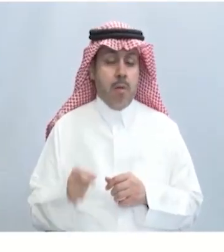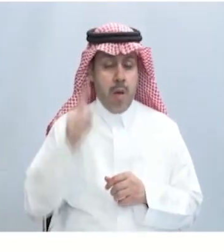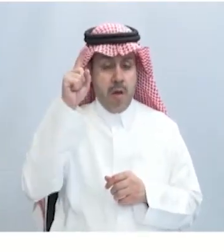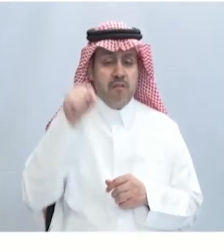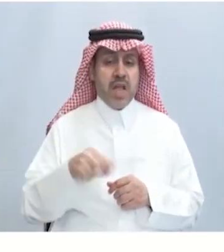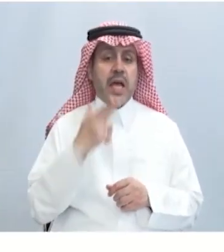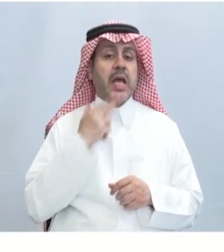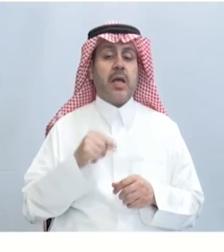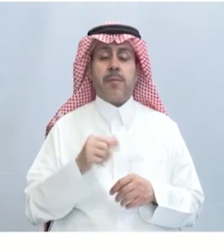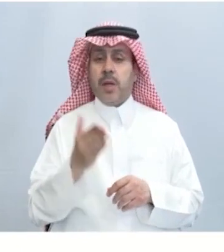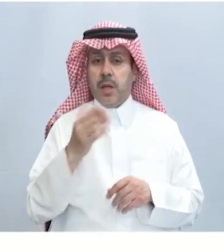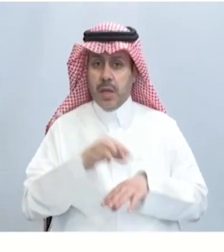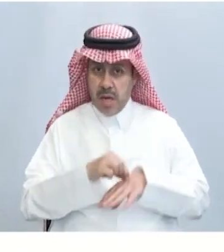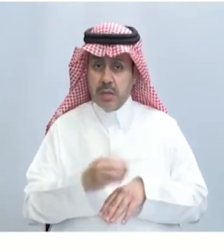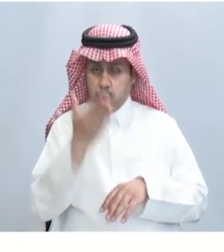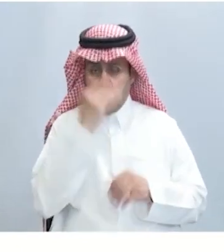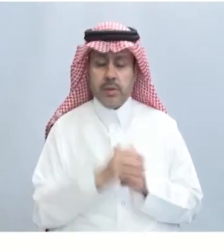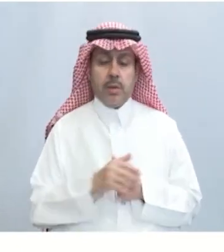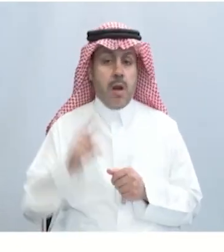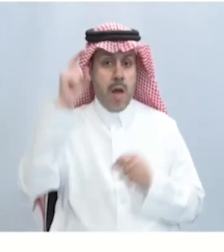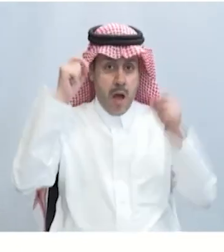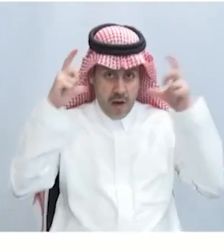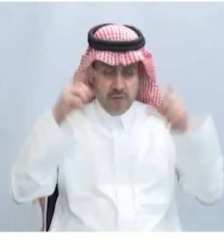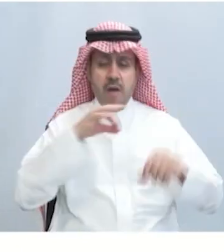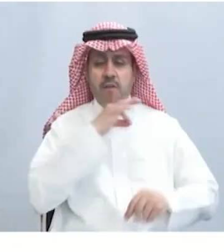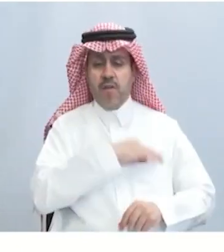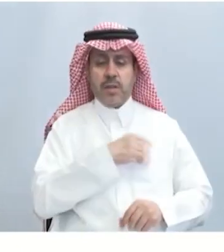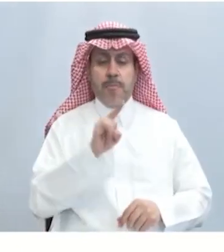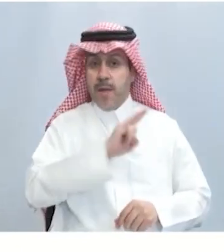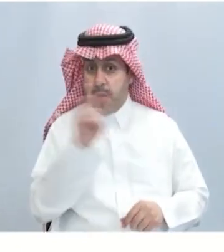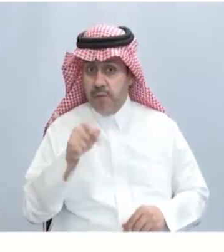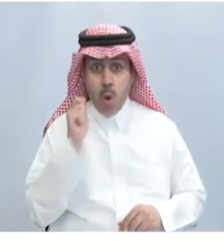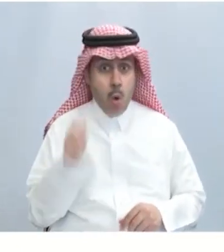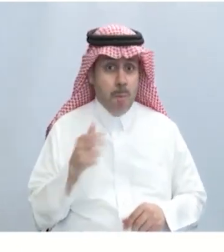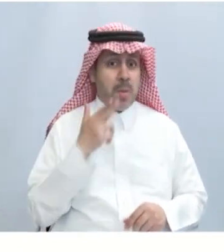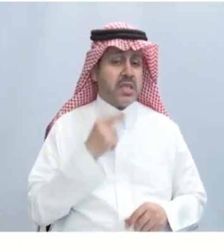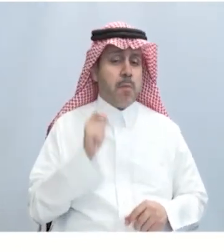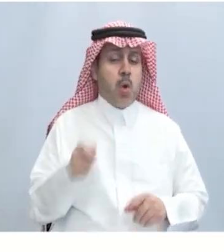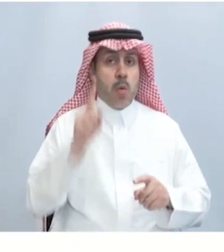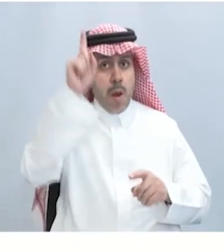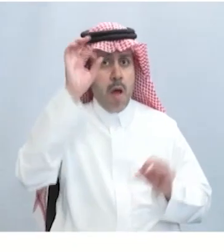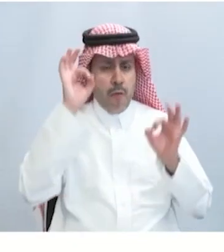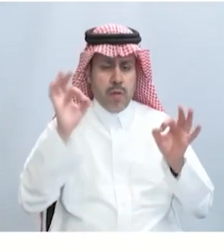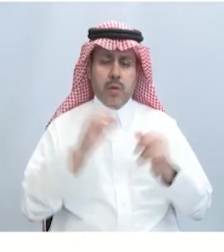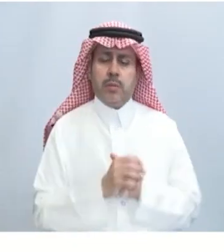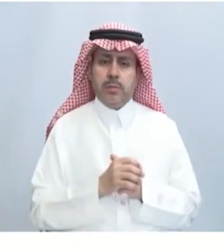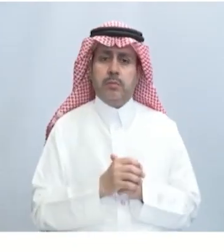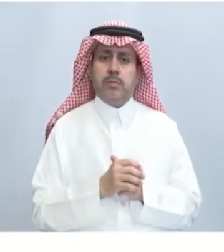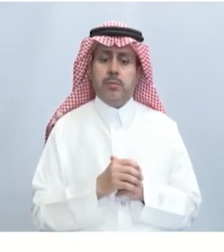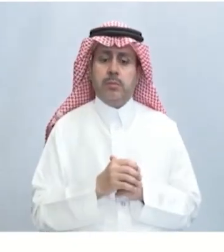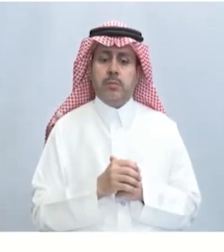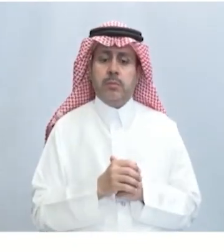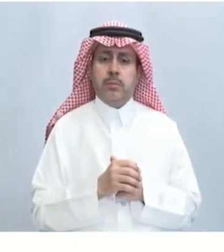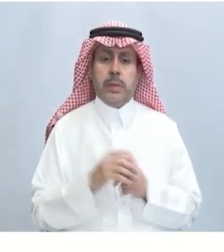لعباده لان لانه العالم بمصالحهم فلا حكم احسن من حكمه سبحانه وتعالى ما رايكم